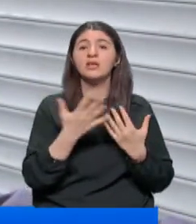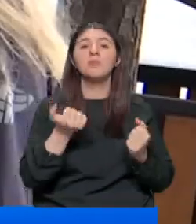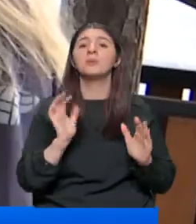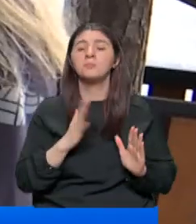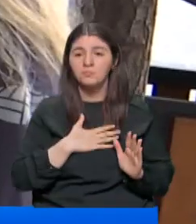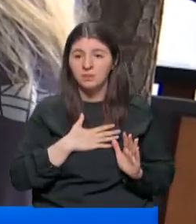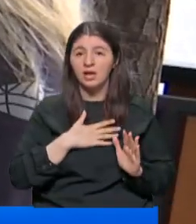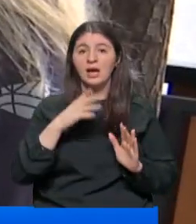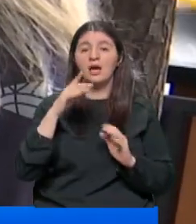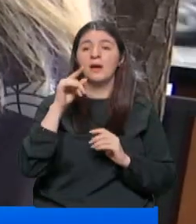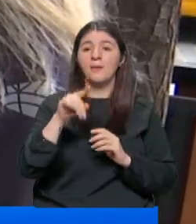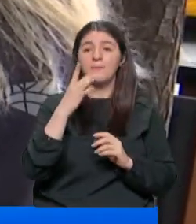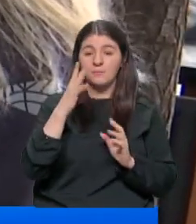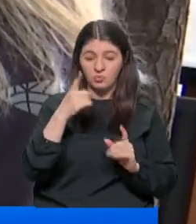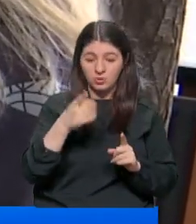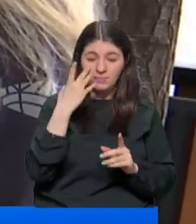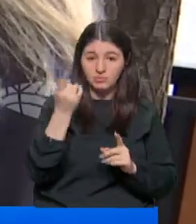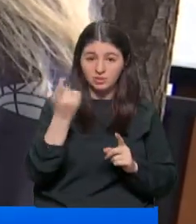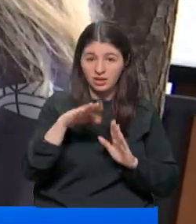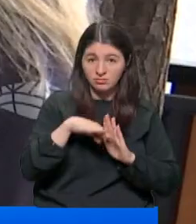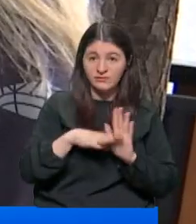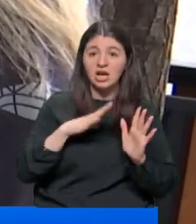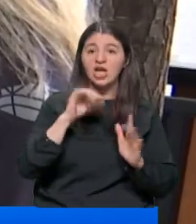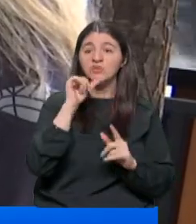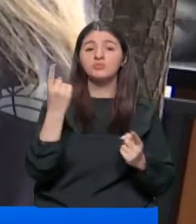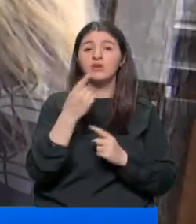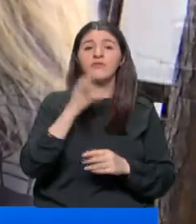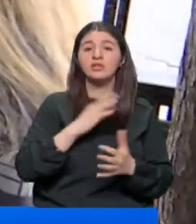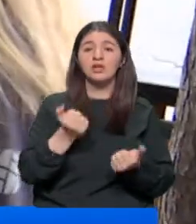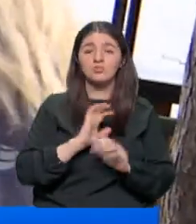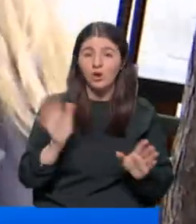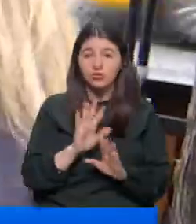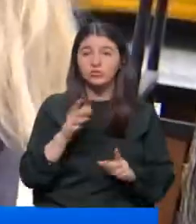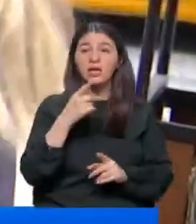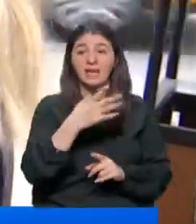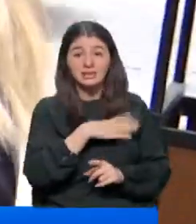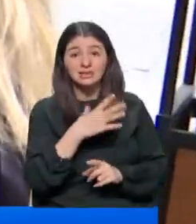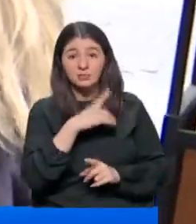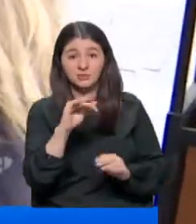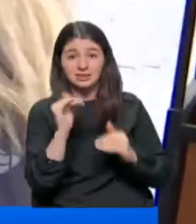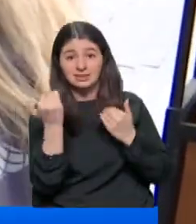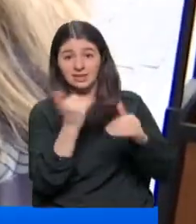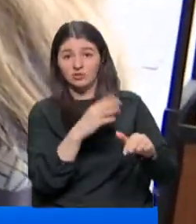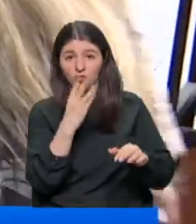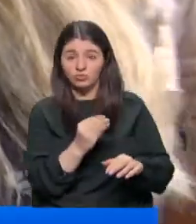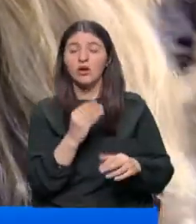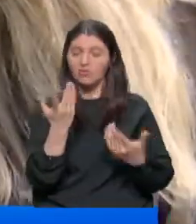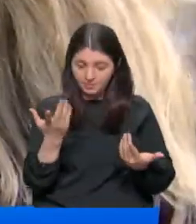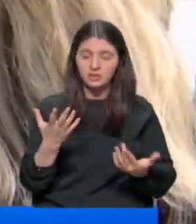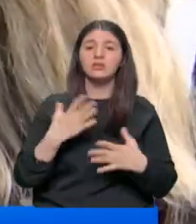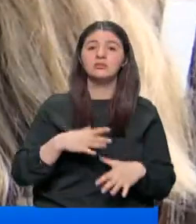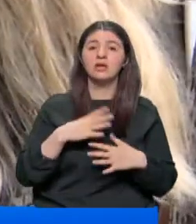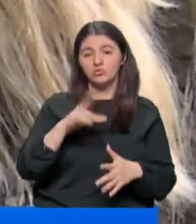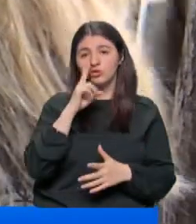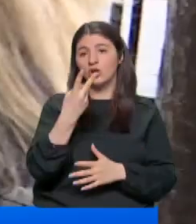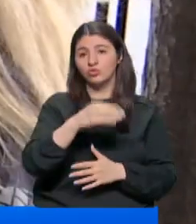almadık. Ama onun da belli bir şeyleri var yani hiçbir şekilde bir şeyden faydalanamıyoruz. İster miydiniz bir destek? Tabii ki isterdim.